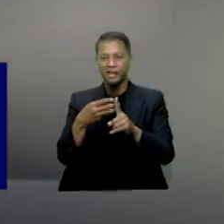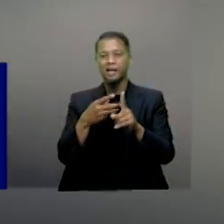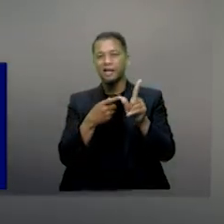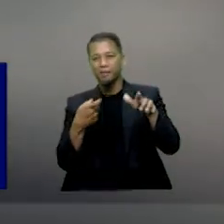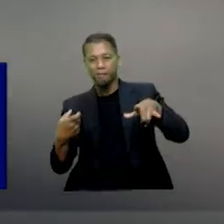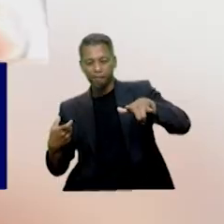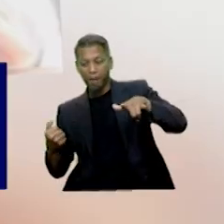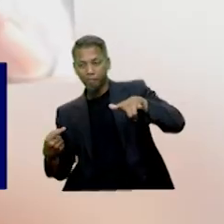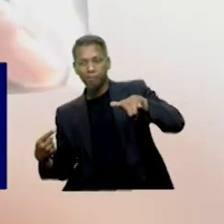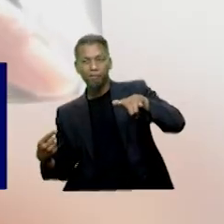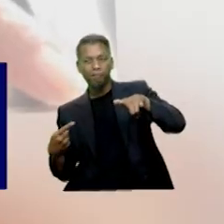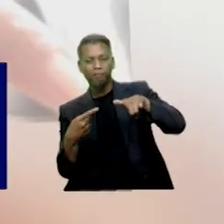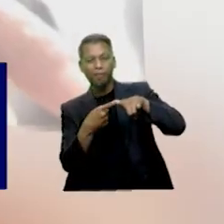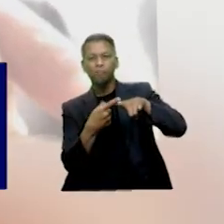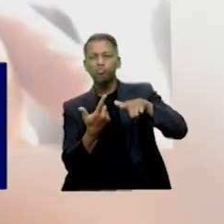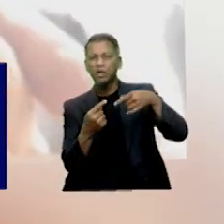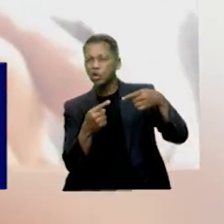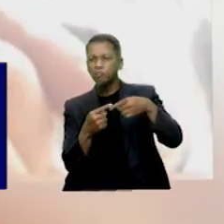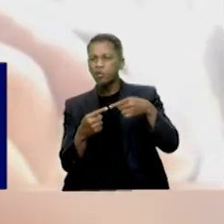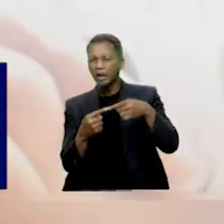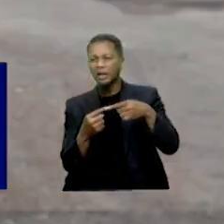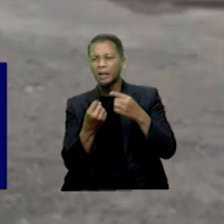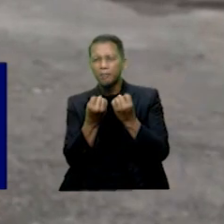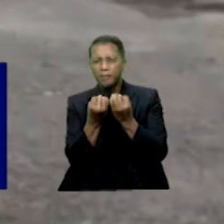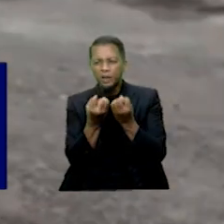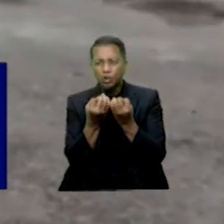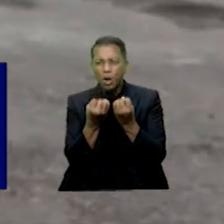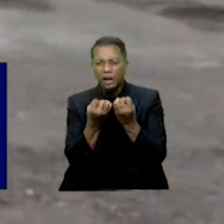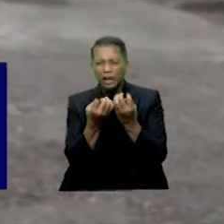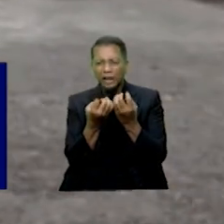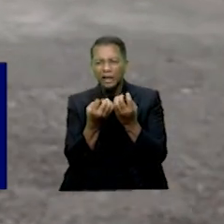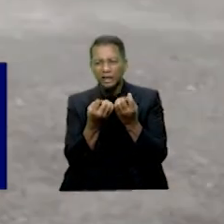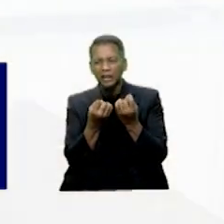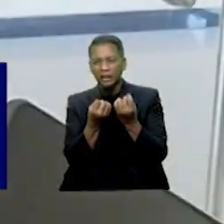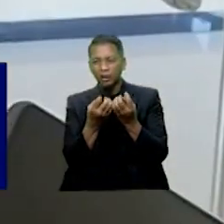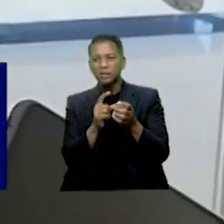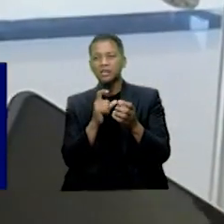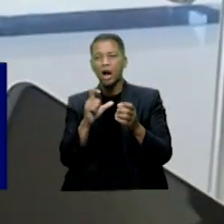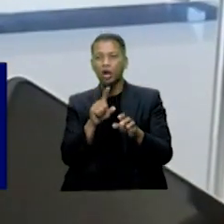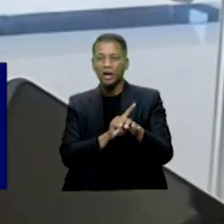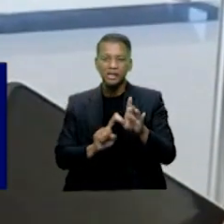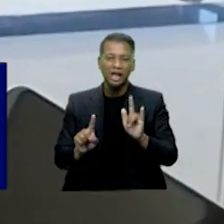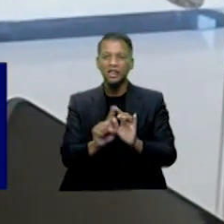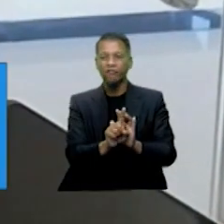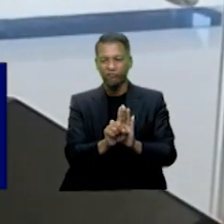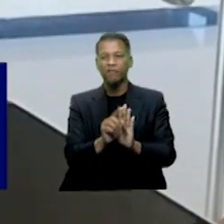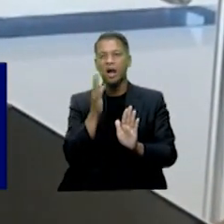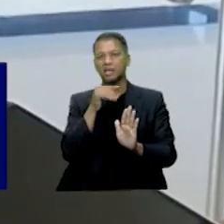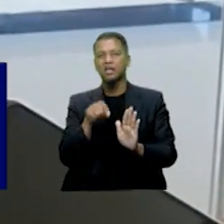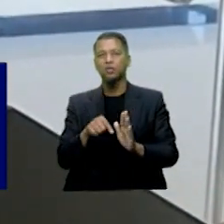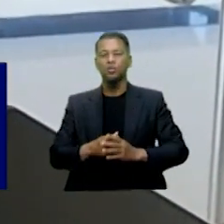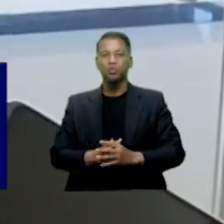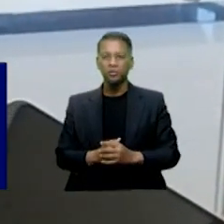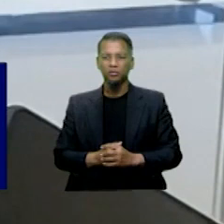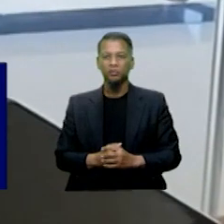tersebut berkaitan dengan perhitungan suara pilihan legislatif di daerah tersebut. Bagi para peserta yang